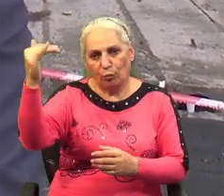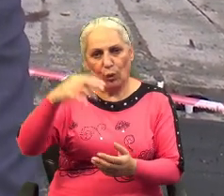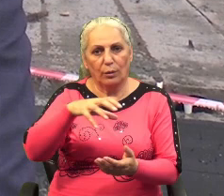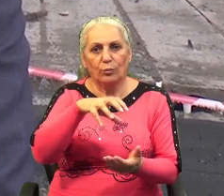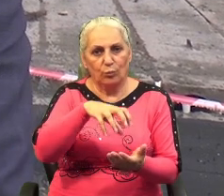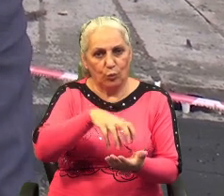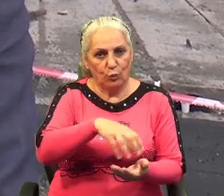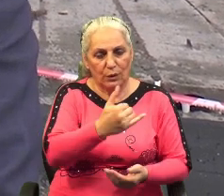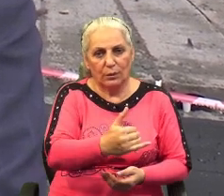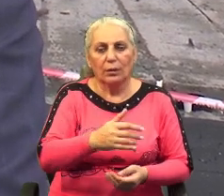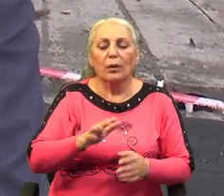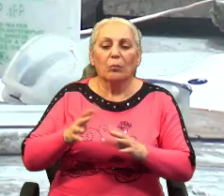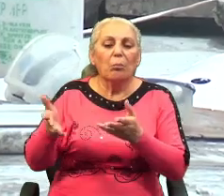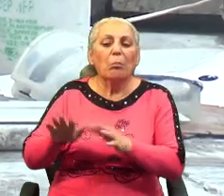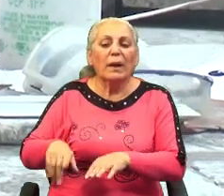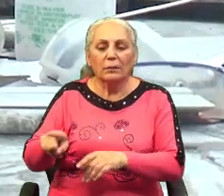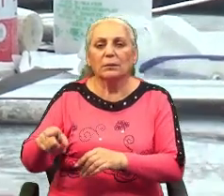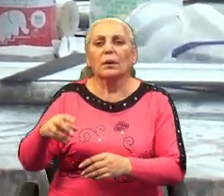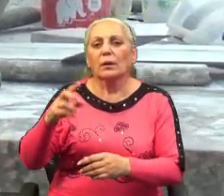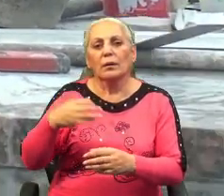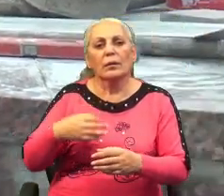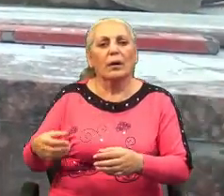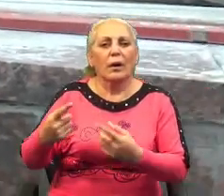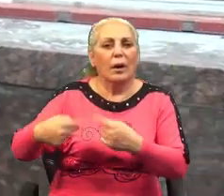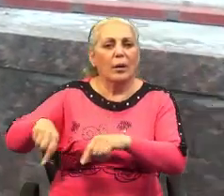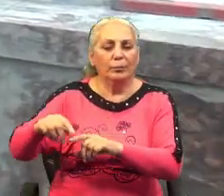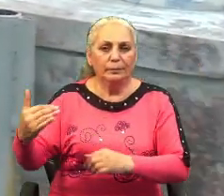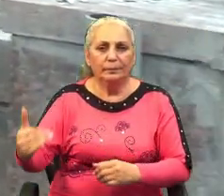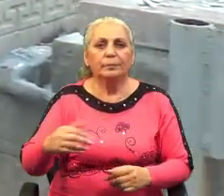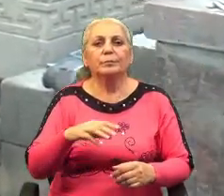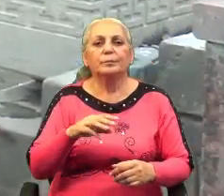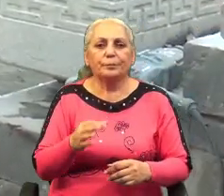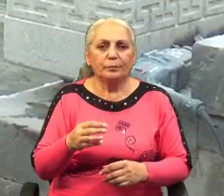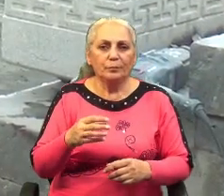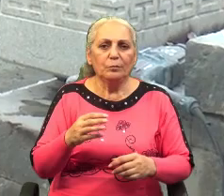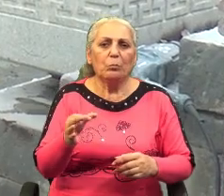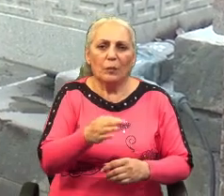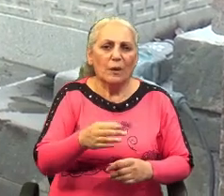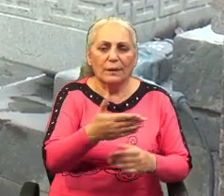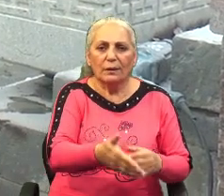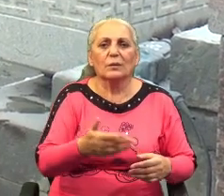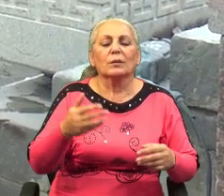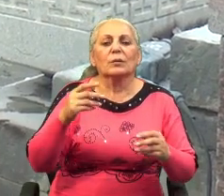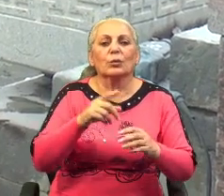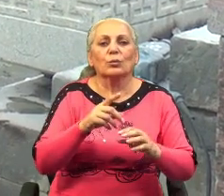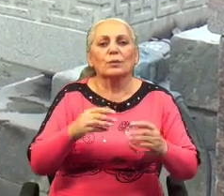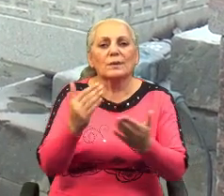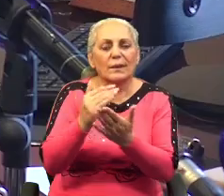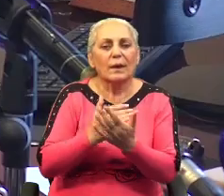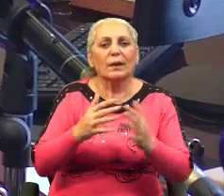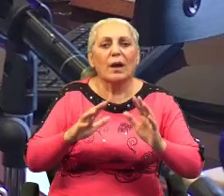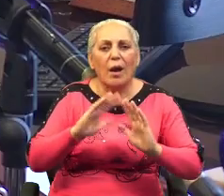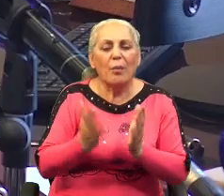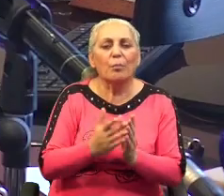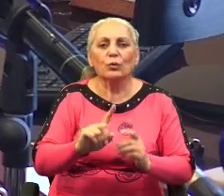արվում, մնացածը համայնքների։ Մարզկենտրոն Վանաձորում մի շարք ծրագրեր հենց սուբվենցիոն լուծումներով են իրականացվում։